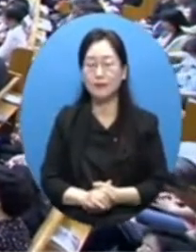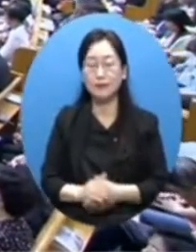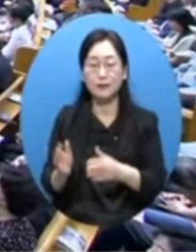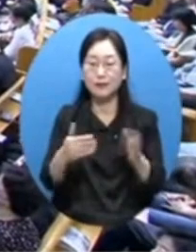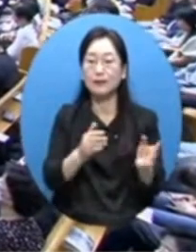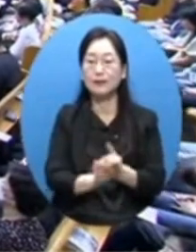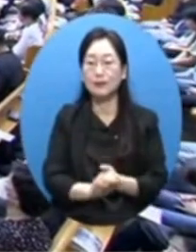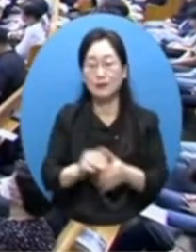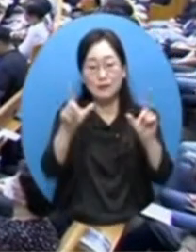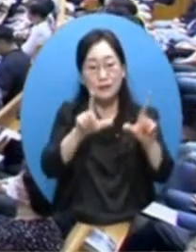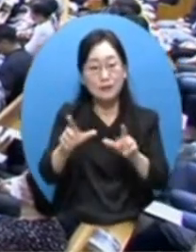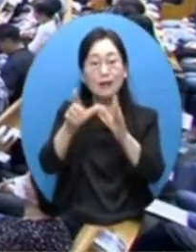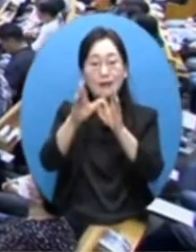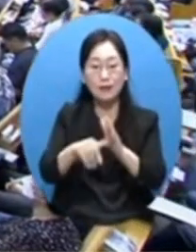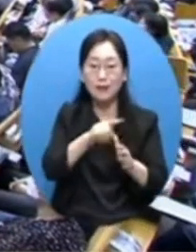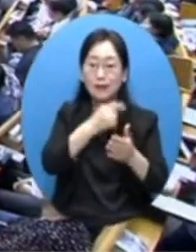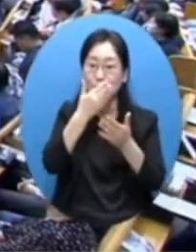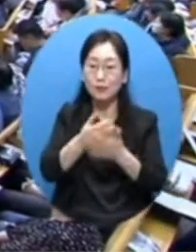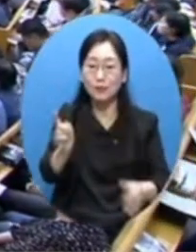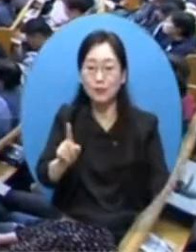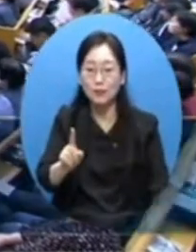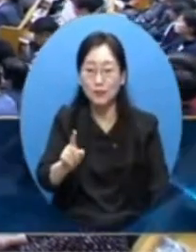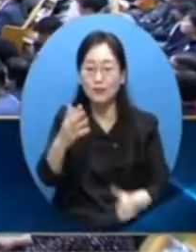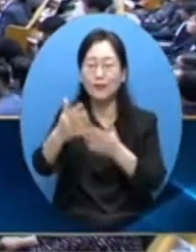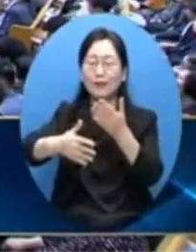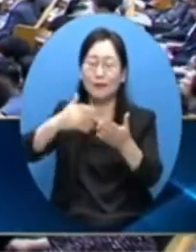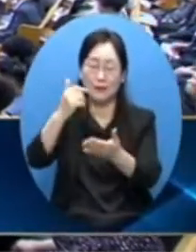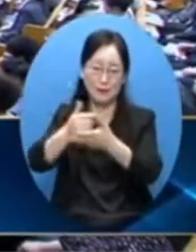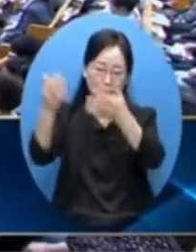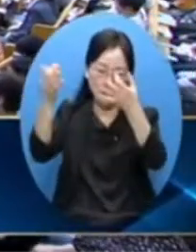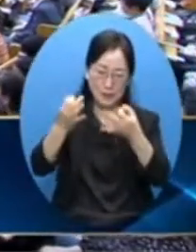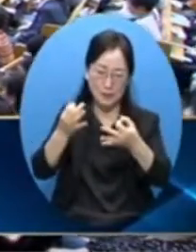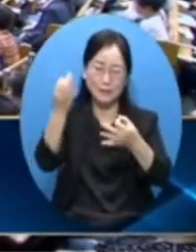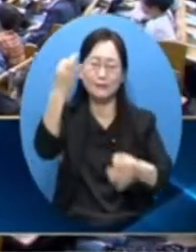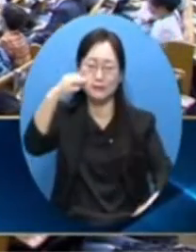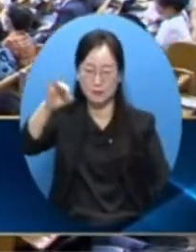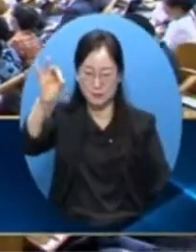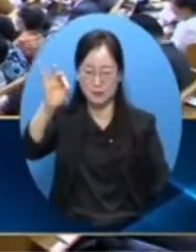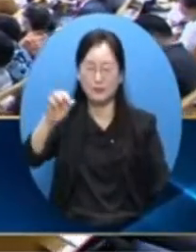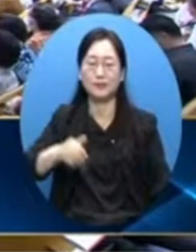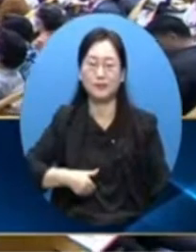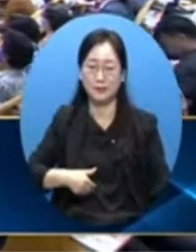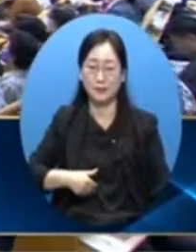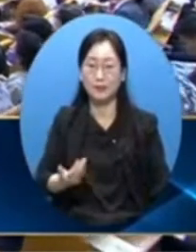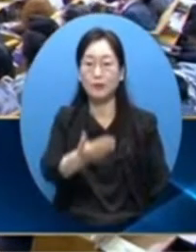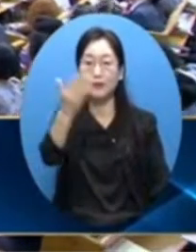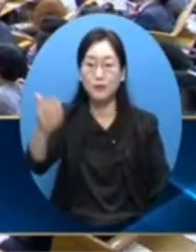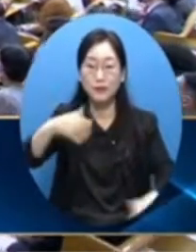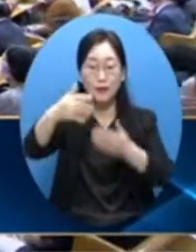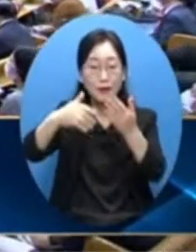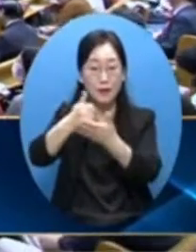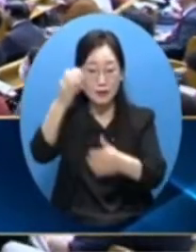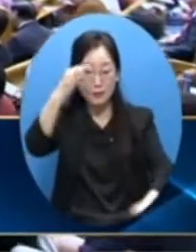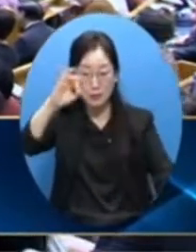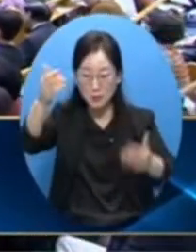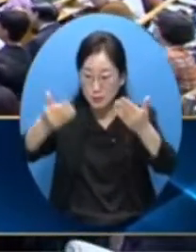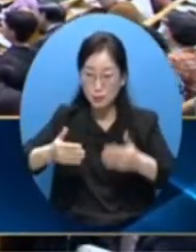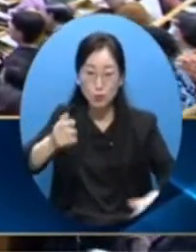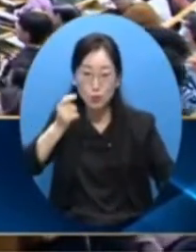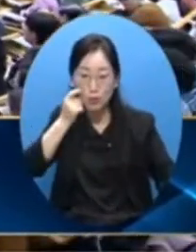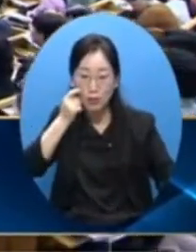그런데 이 같은 삶을 살 때 가장 중요한 것은 하나님께 인정받는 삶을 사는 것입니다. 여러분 하나님께 인정받지 못하면 다스림의